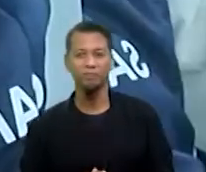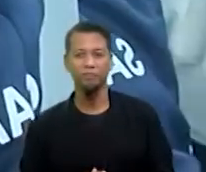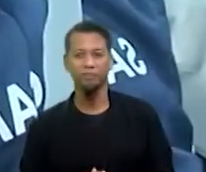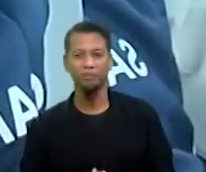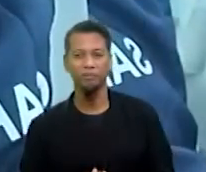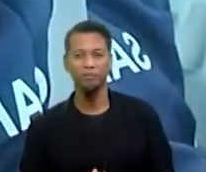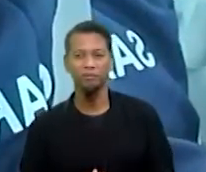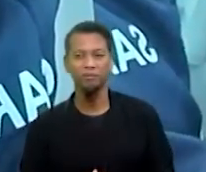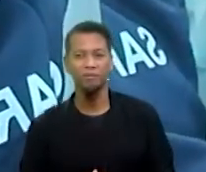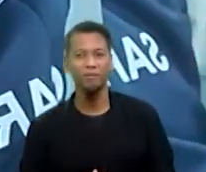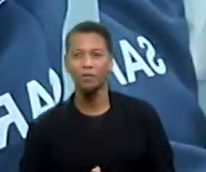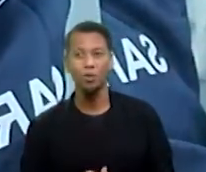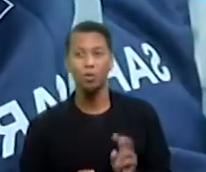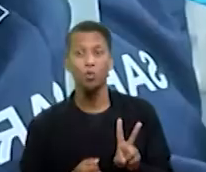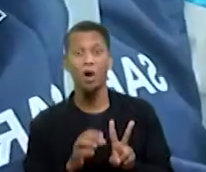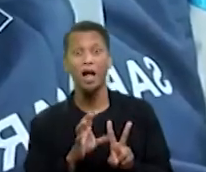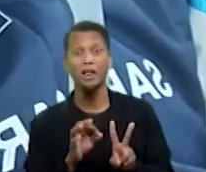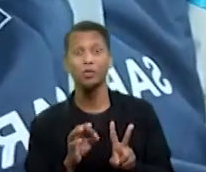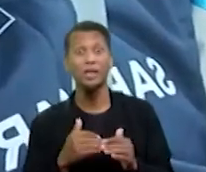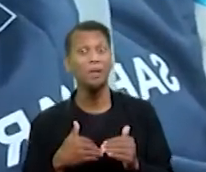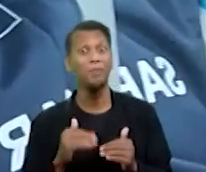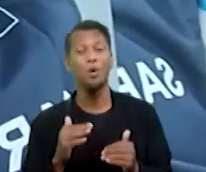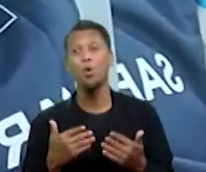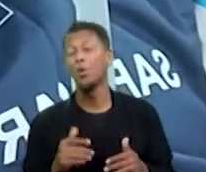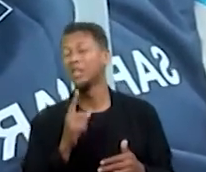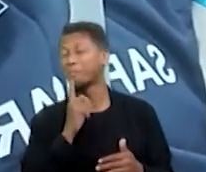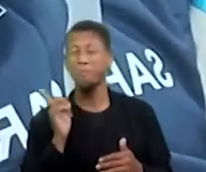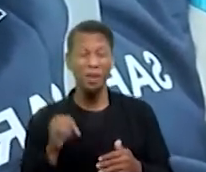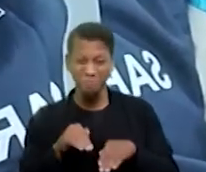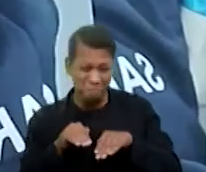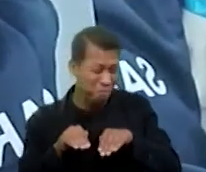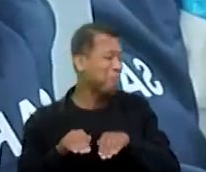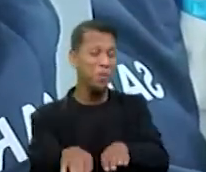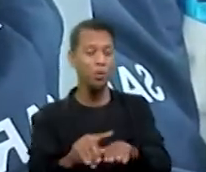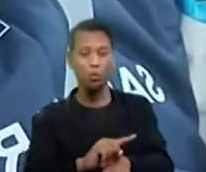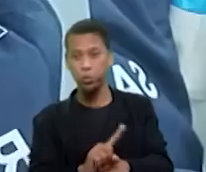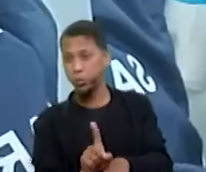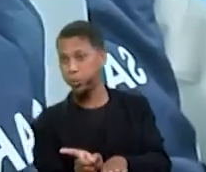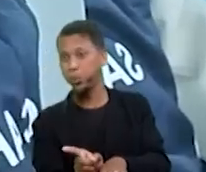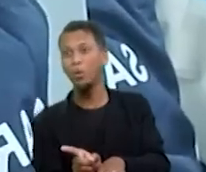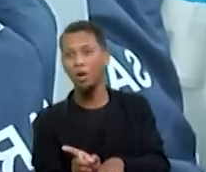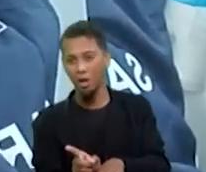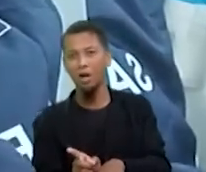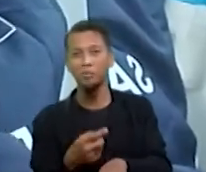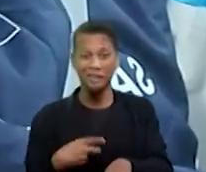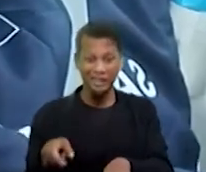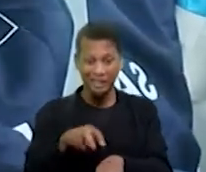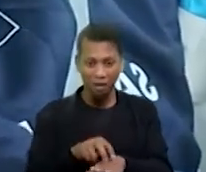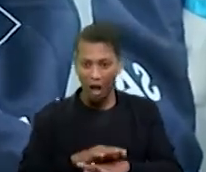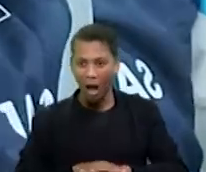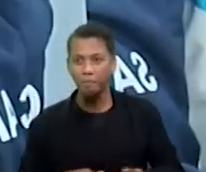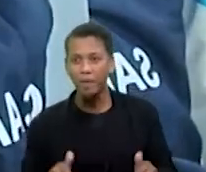More than 200, lebih dari 200. Selesai, itu dia. Jadi safety car ini harus mengecek apakah sirkuit tetap aman, apakah ada oli.